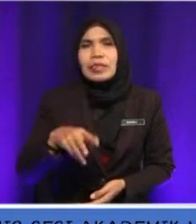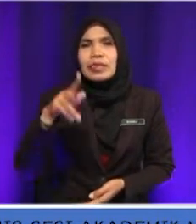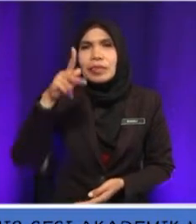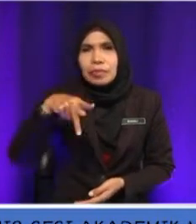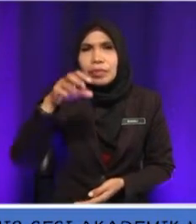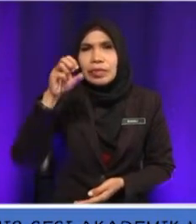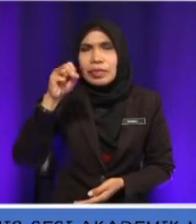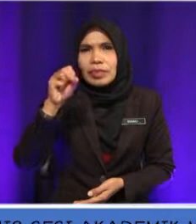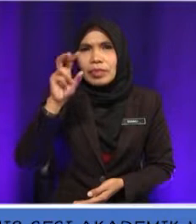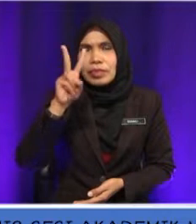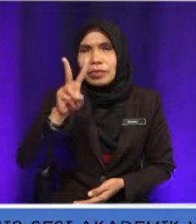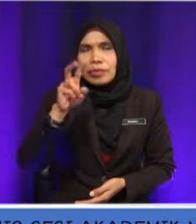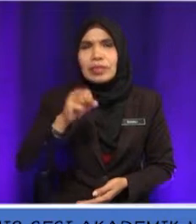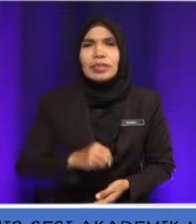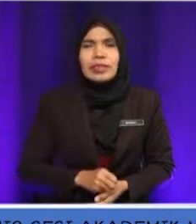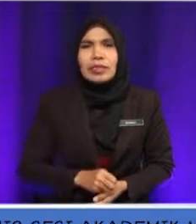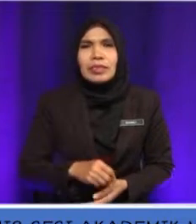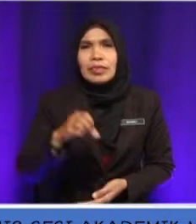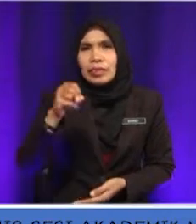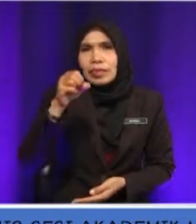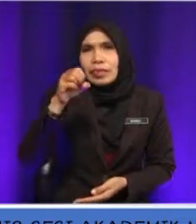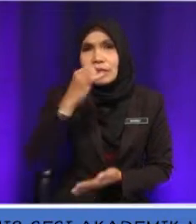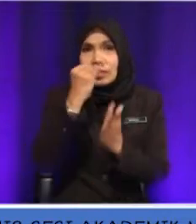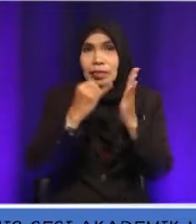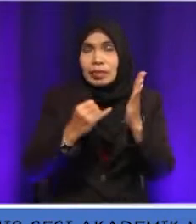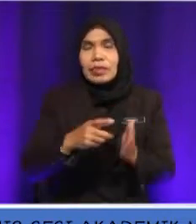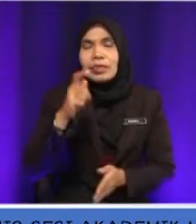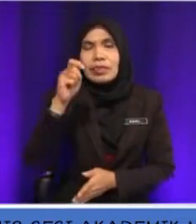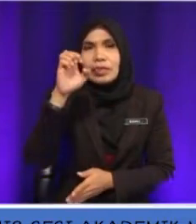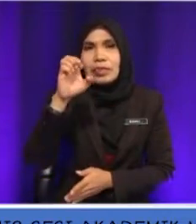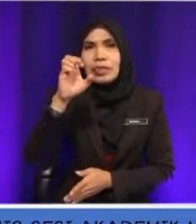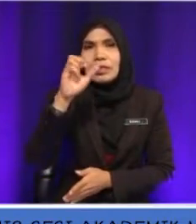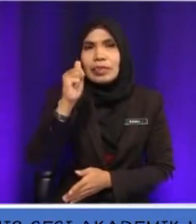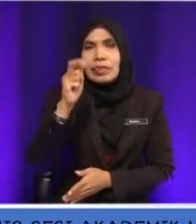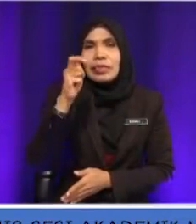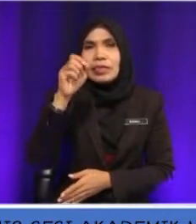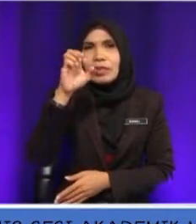ini mata pelajaran yang akan ditaksir buat terusan atau begitu